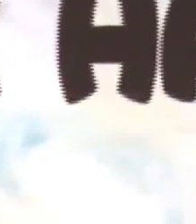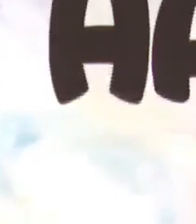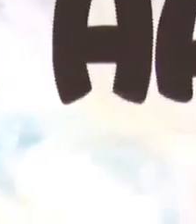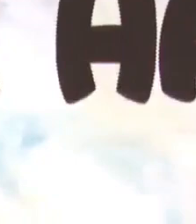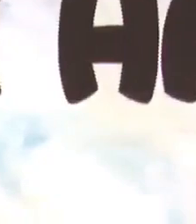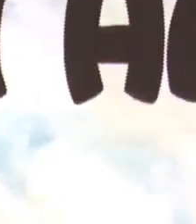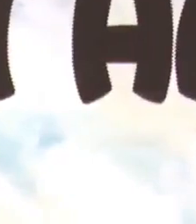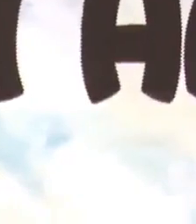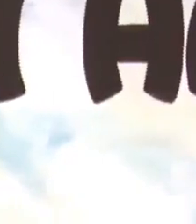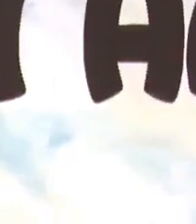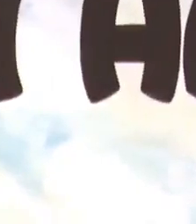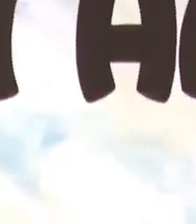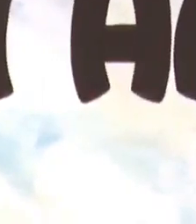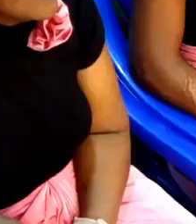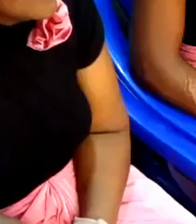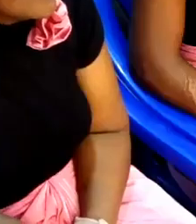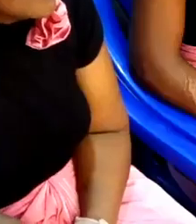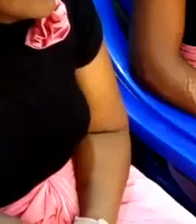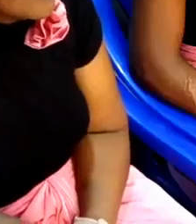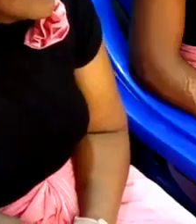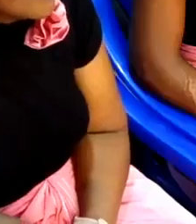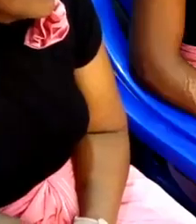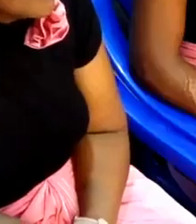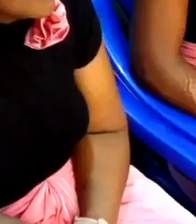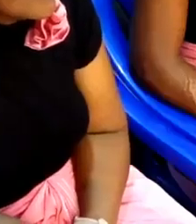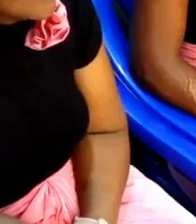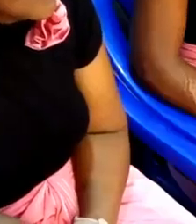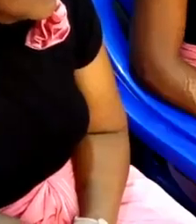kuhesabu hela mfukoni kwa kutumia vidole.